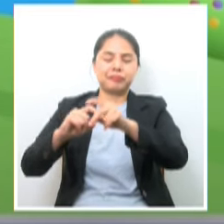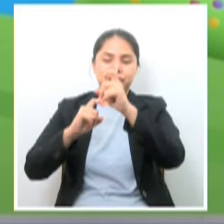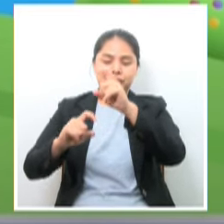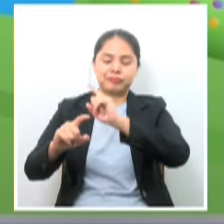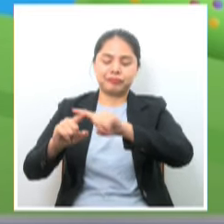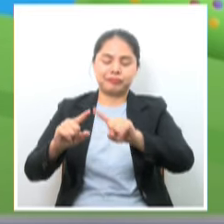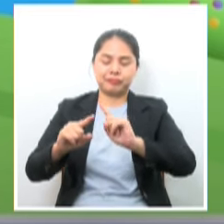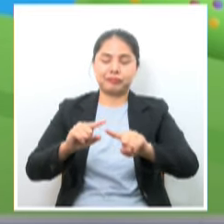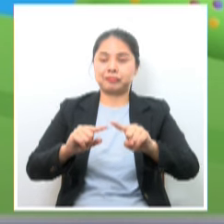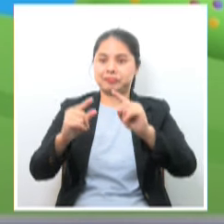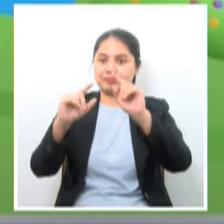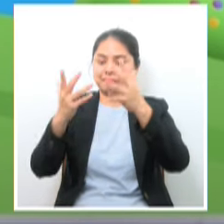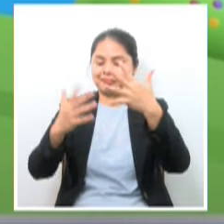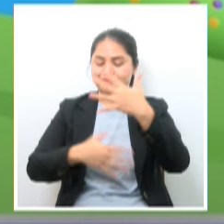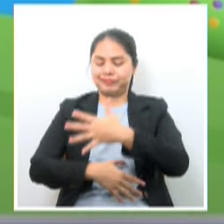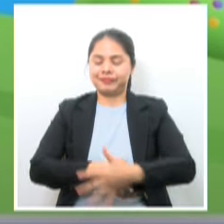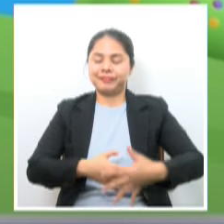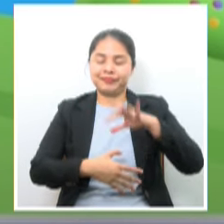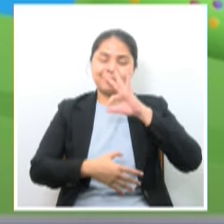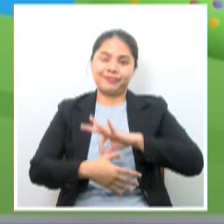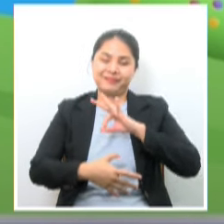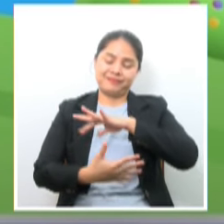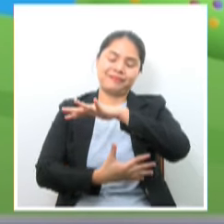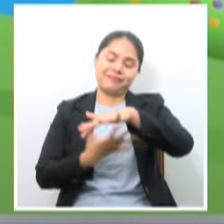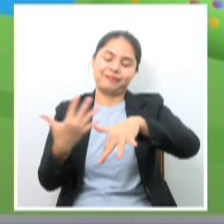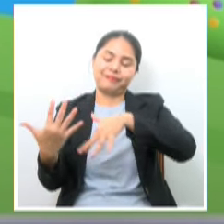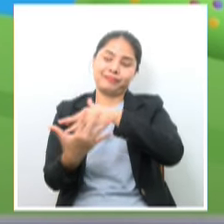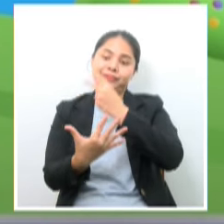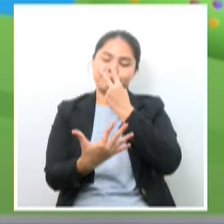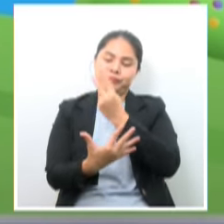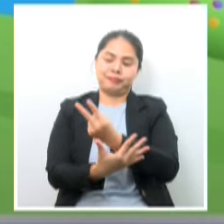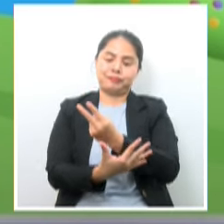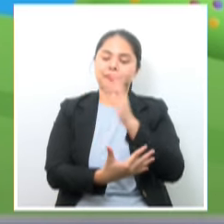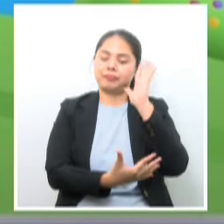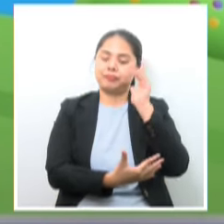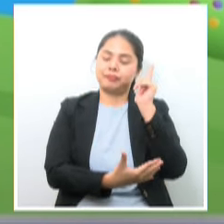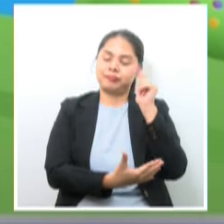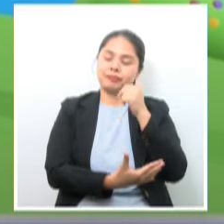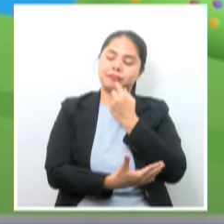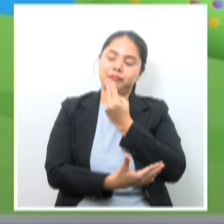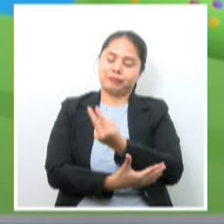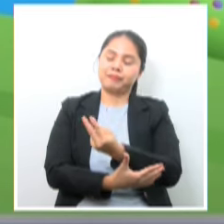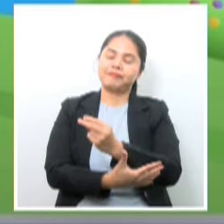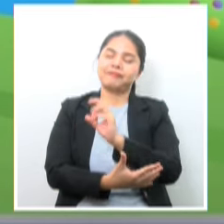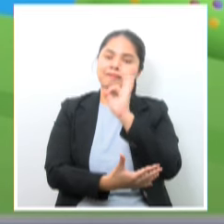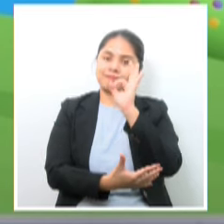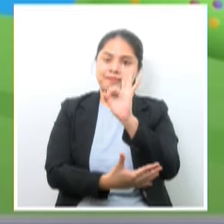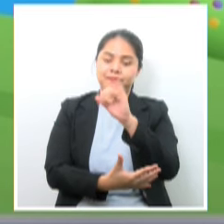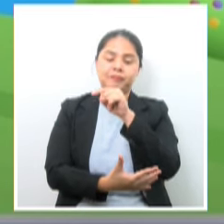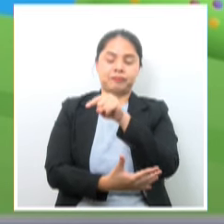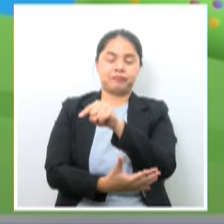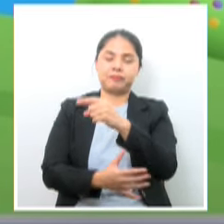ด้านร่างกายด้านจิตใจด้านสิ่งแวดล้อมนะครับทำให้ผู้ปกครองมั่นใจนะครับว่าลูกไปโรงเรียนแล้วจะต้องปล